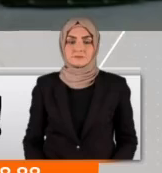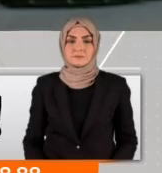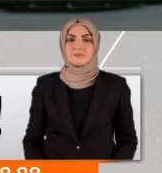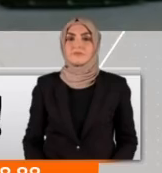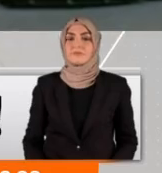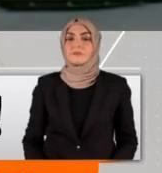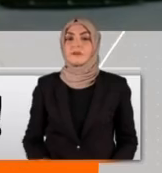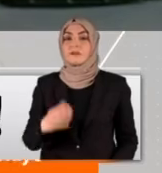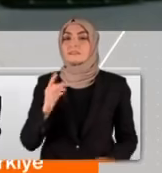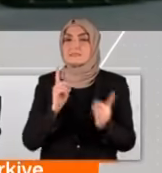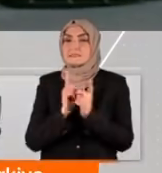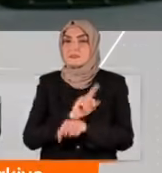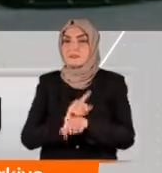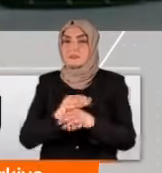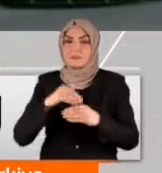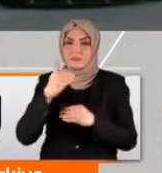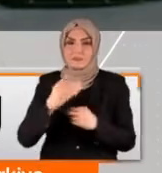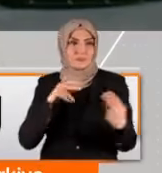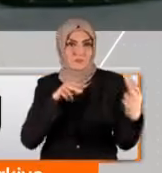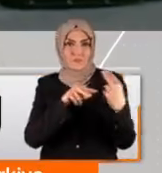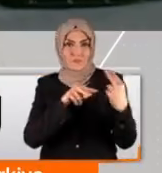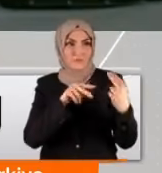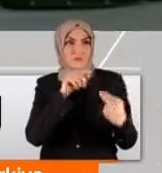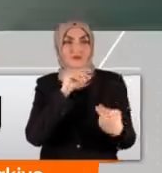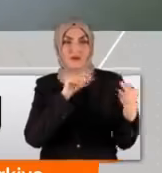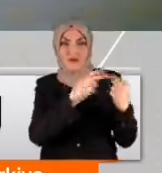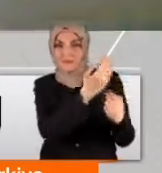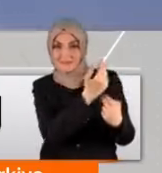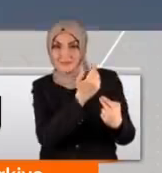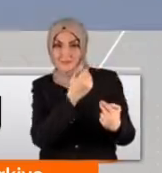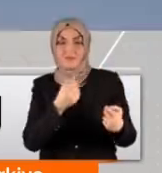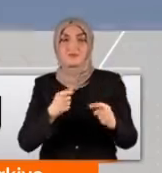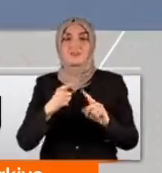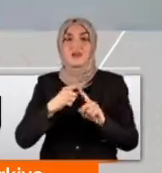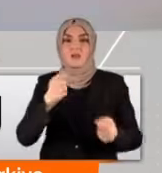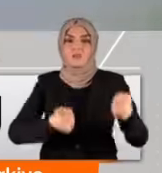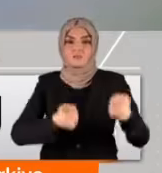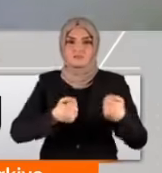ilerlememiş tiki karşı yönden gelen traktör sürücüsü direksiyon üzerine kırdı